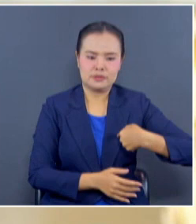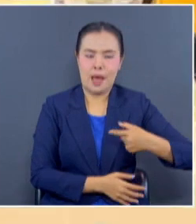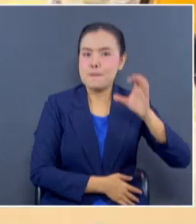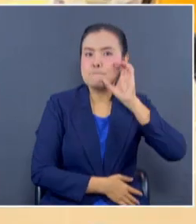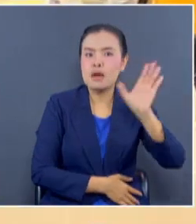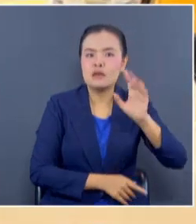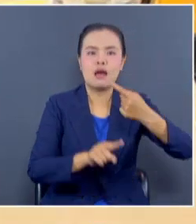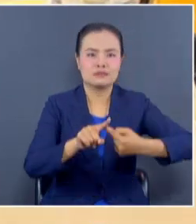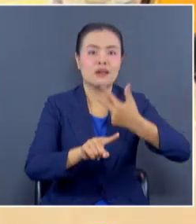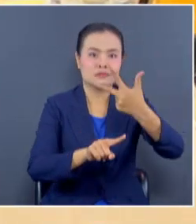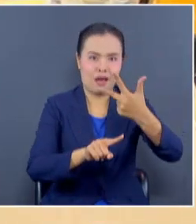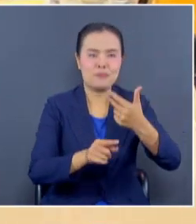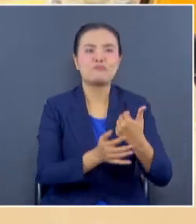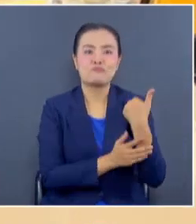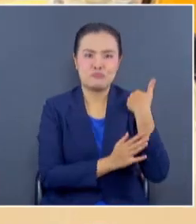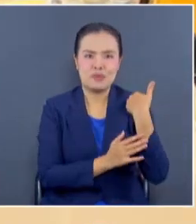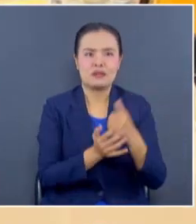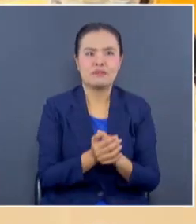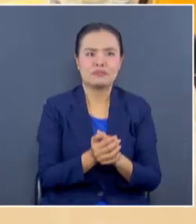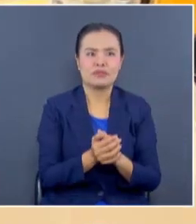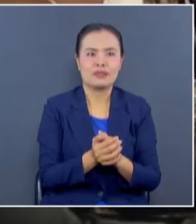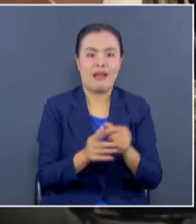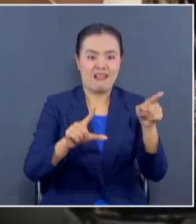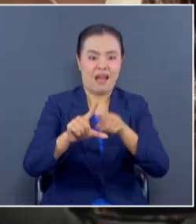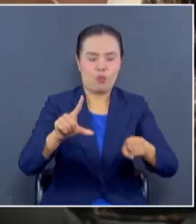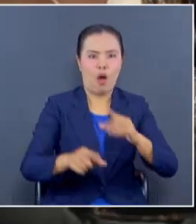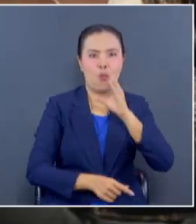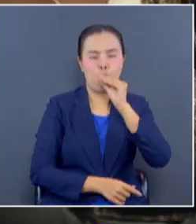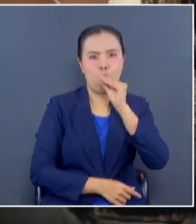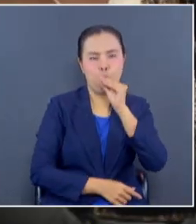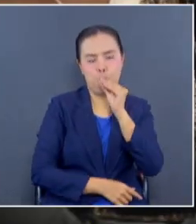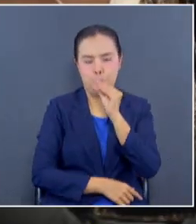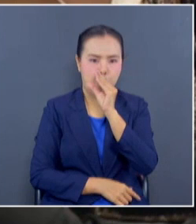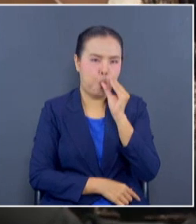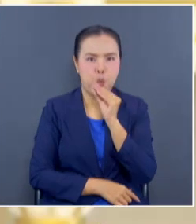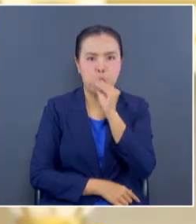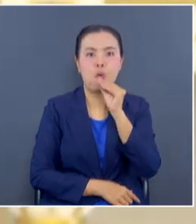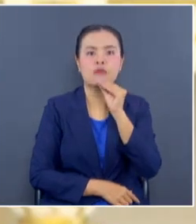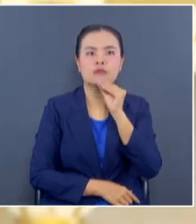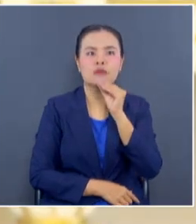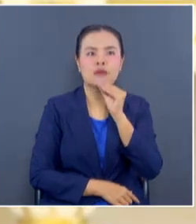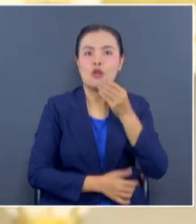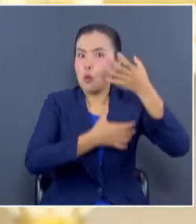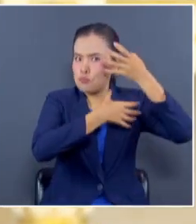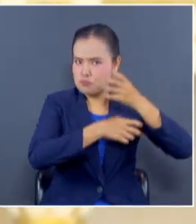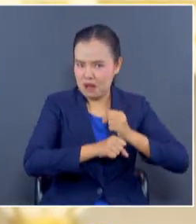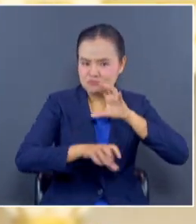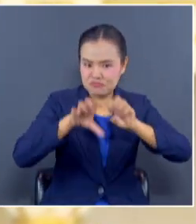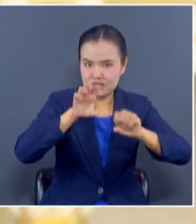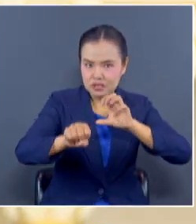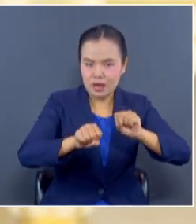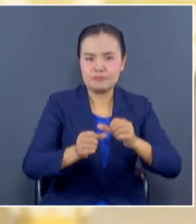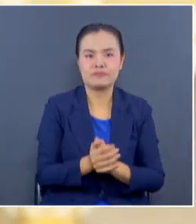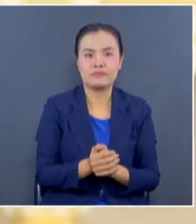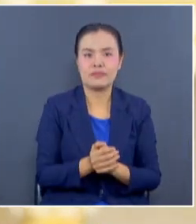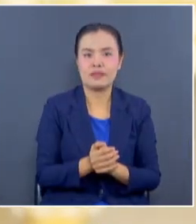ในเดือนมีนาคมและคุณผู้ชมฮะก็รู้อยู่แล้วว่าฝีปากของพรรคก้าวไกลแต่ละคนนะฮะคุณผู้ชมฮะรวมทั้งพรรคประชาธิปัตย์ต้องจับตานะฮะจะเป็น